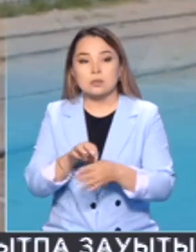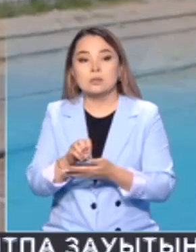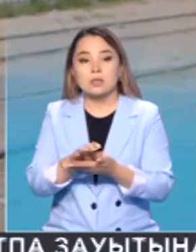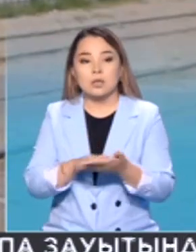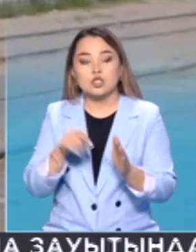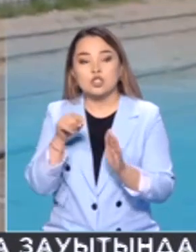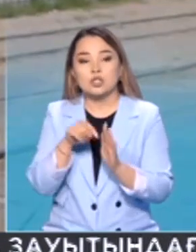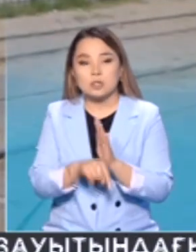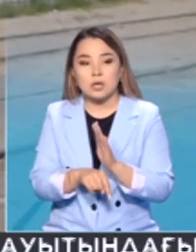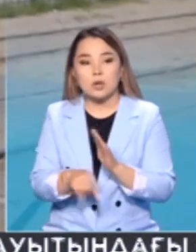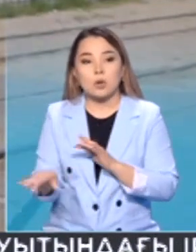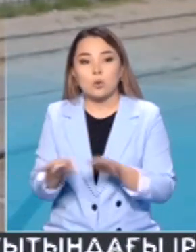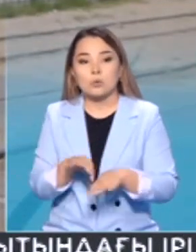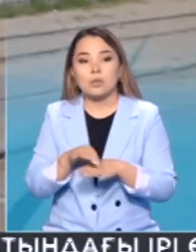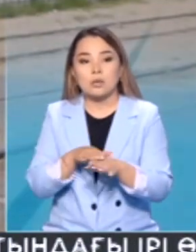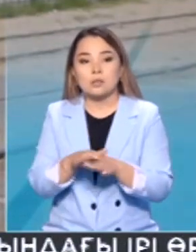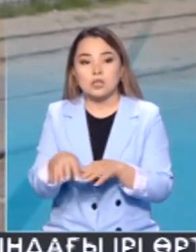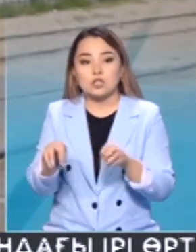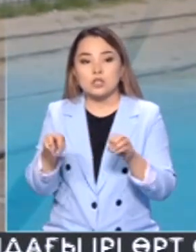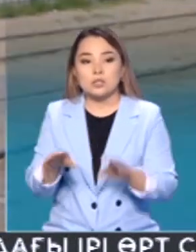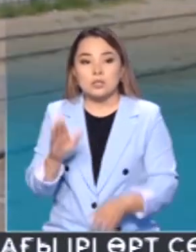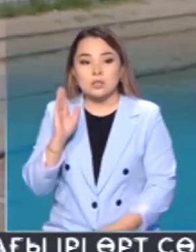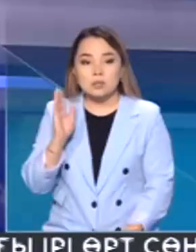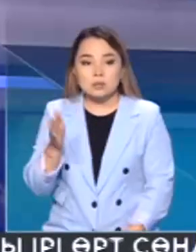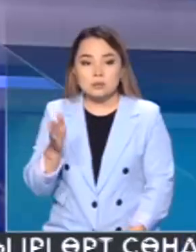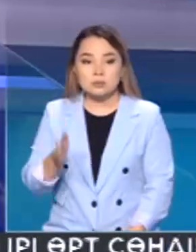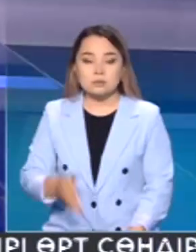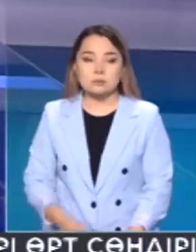жаңа ішкі істер органдары өздері шешеді.